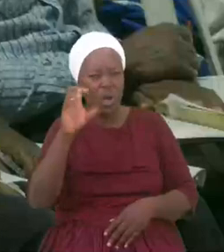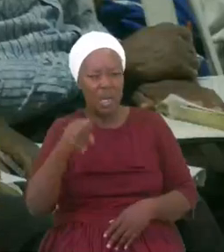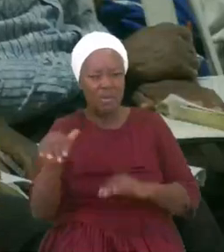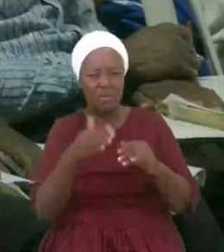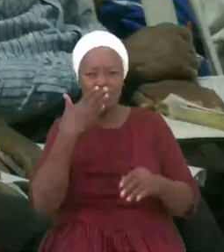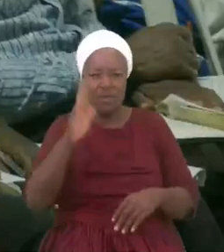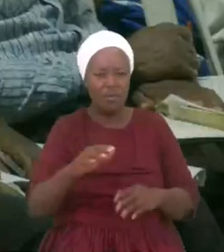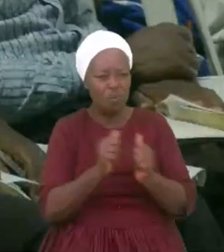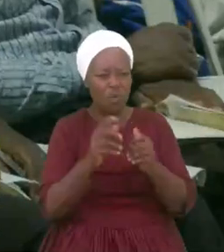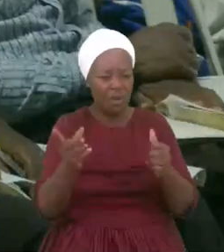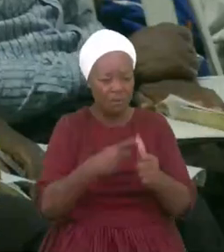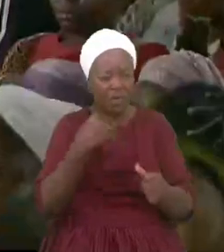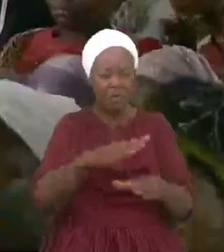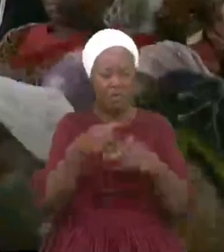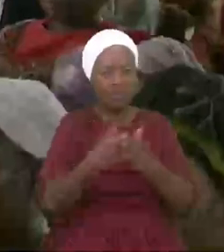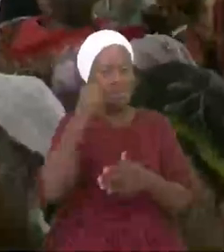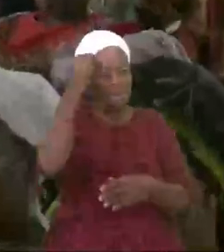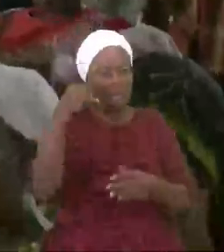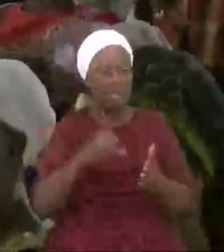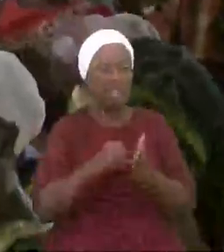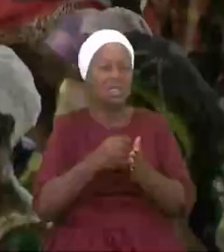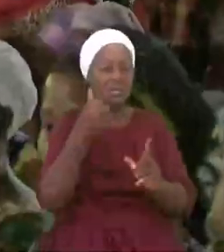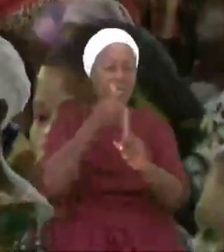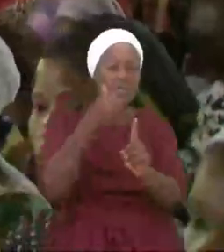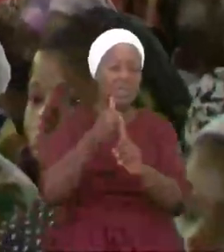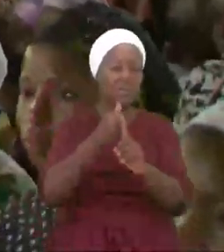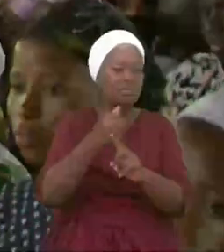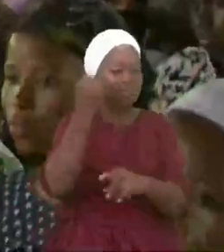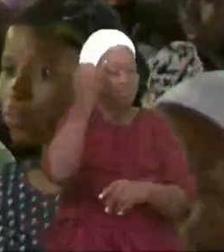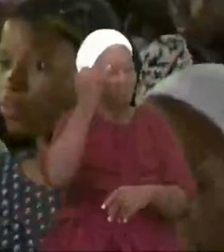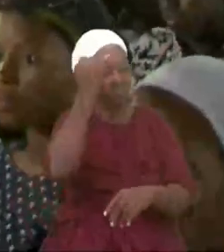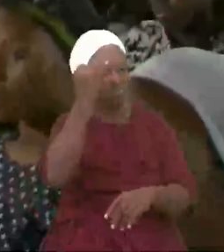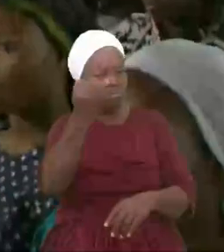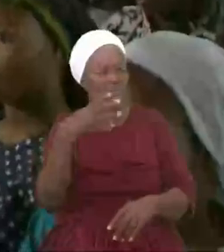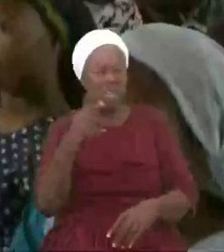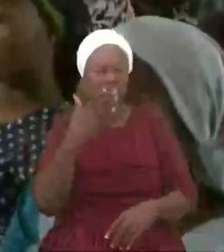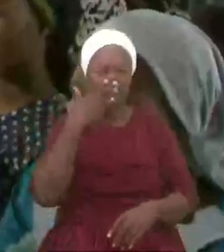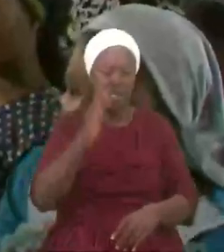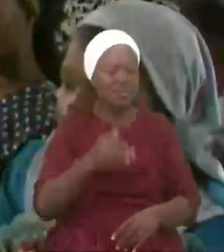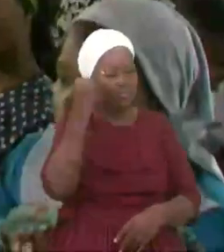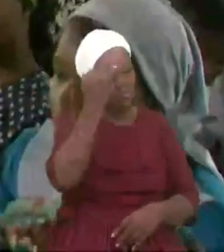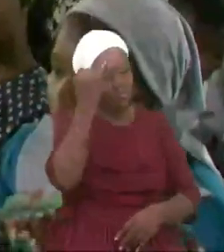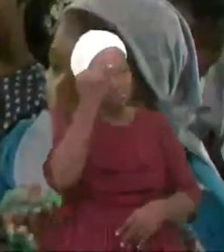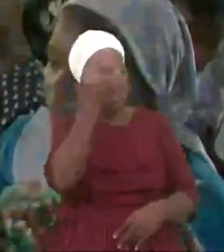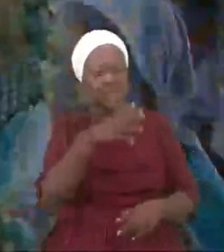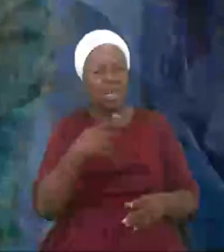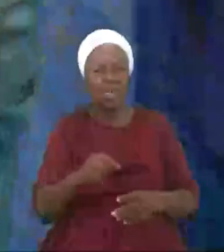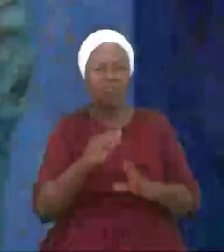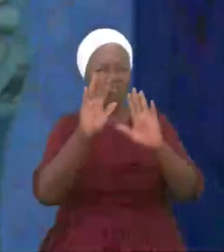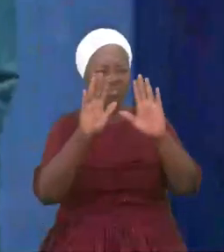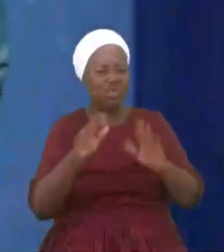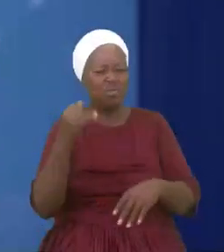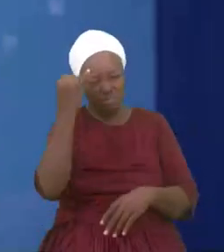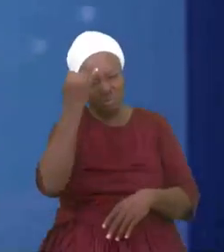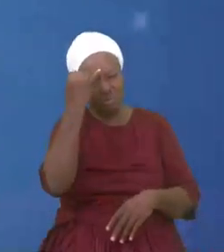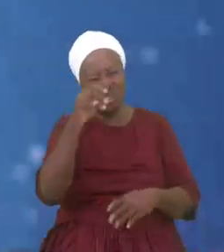ses pensées il y a personne qui puisse faire le mal sans absence sans concevoir cela dans son esprit